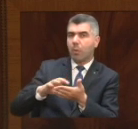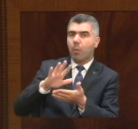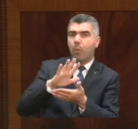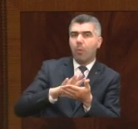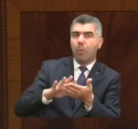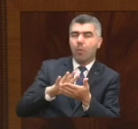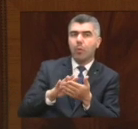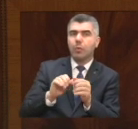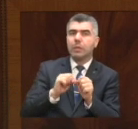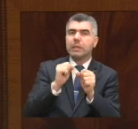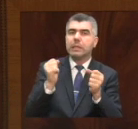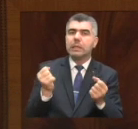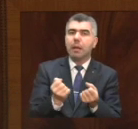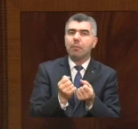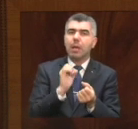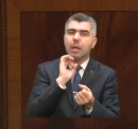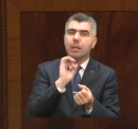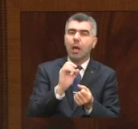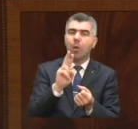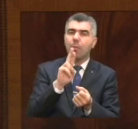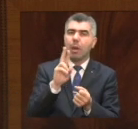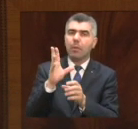التنموي الذي ينتظره سنه الملك وسائل المغربي وشكرا